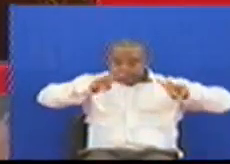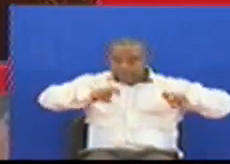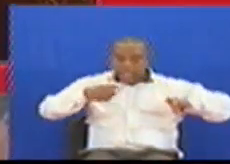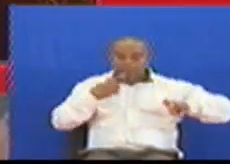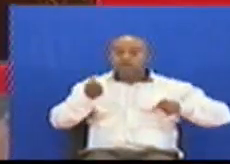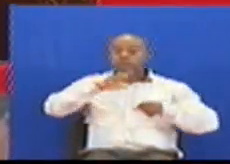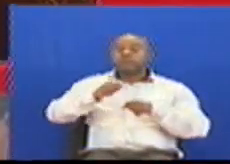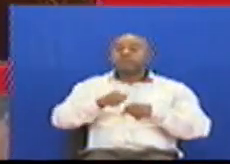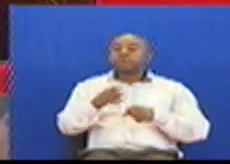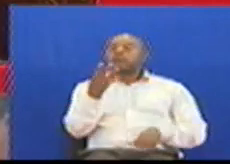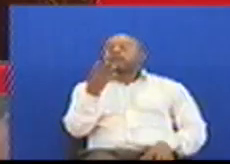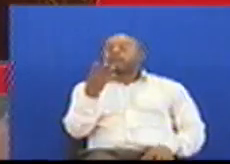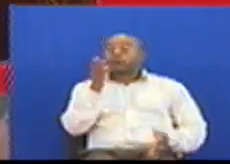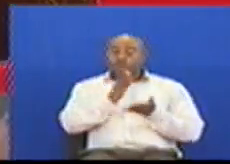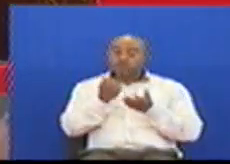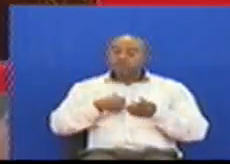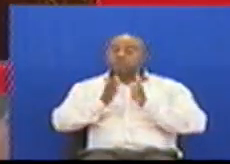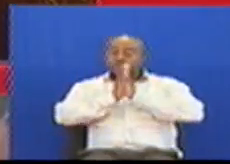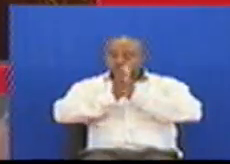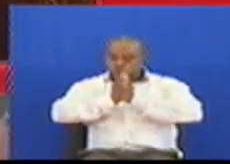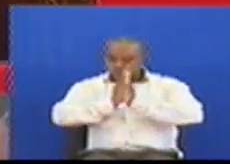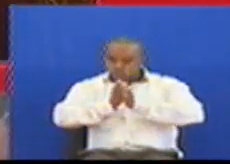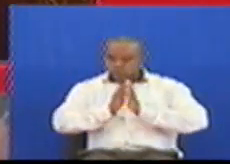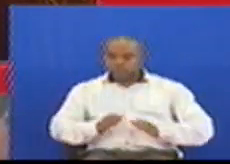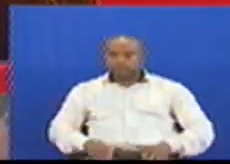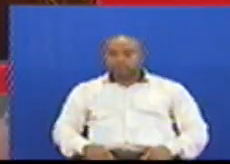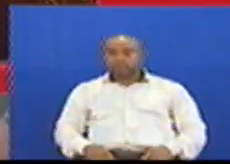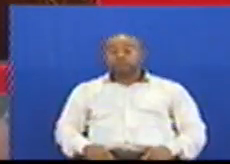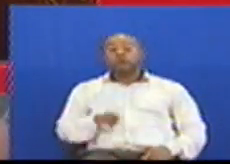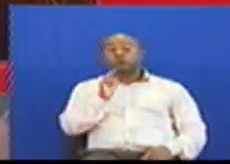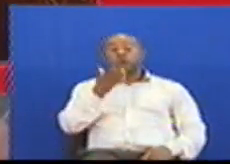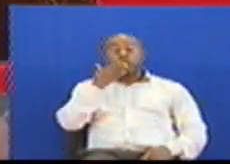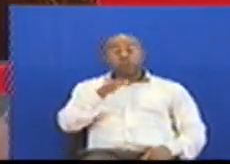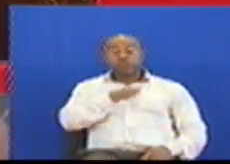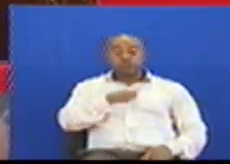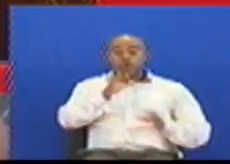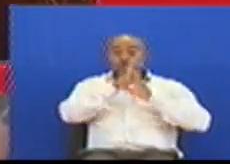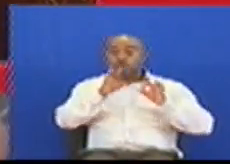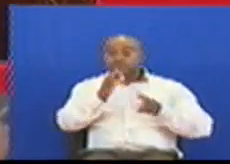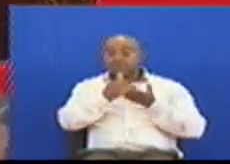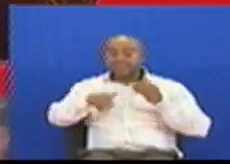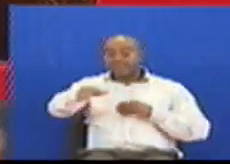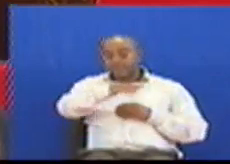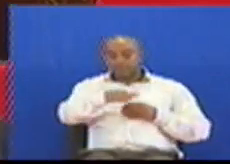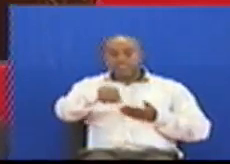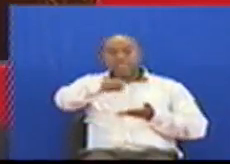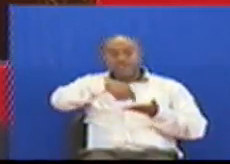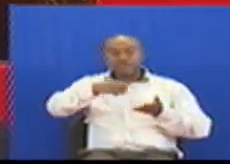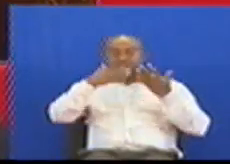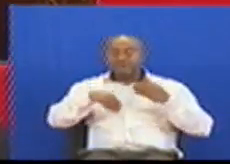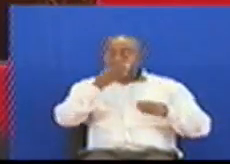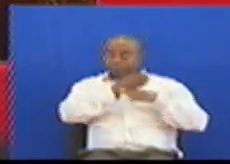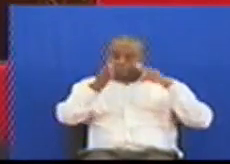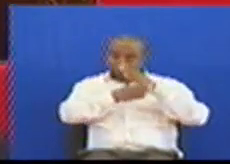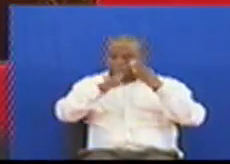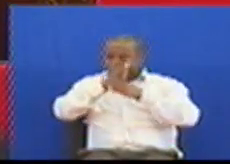400. Mimi nimshukuru kwa hilo. Lakini tunaona ipo haja ya kuboresha yafuatayo. tumejenga vituo vya afya vizuri sana, lakini vituo